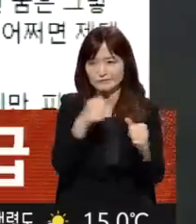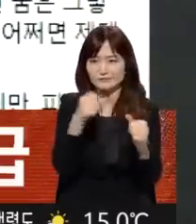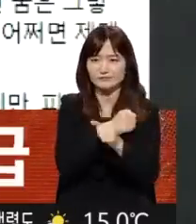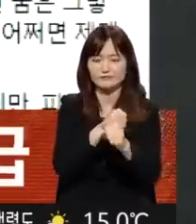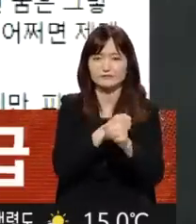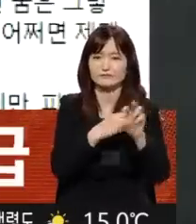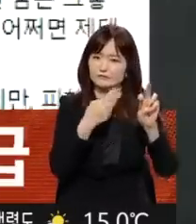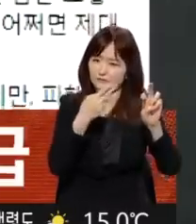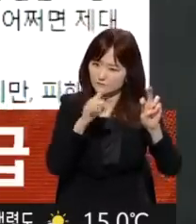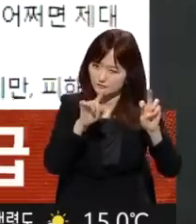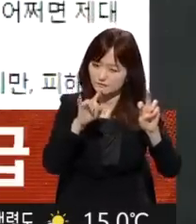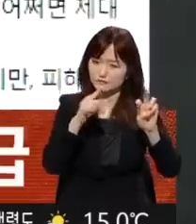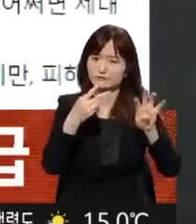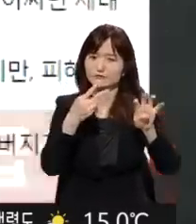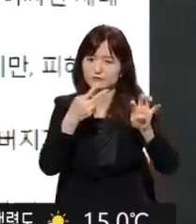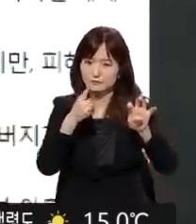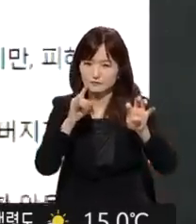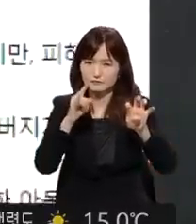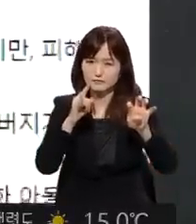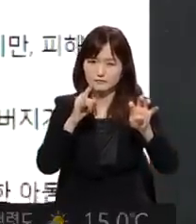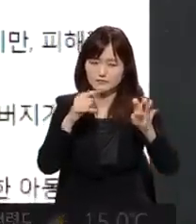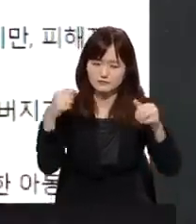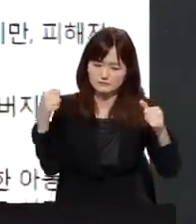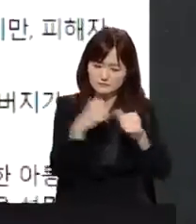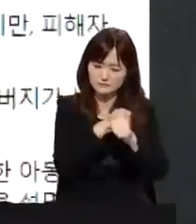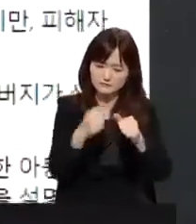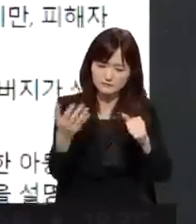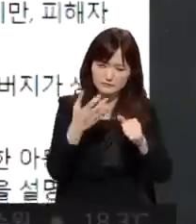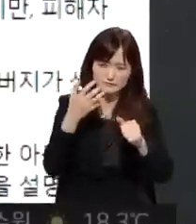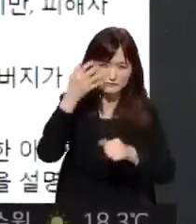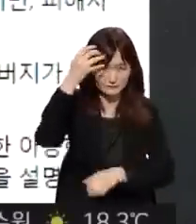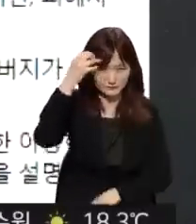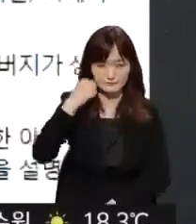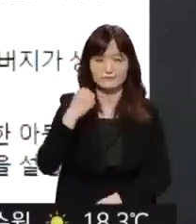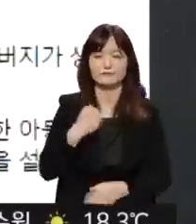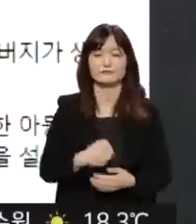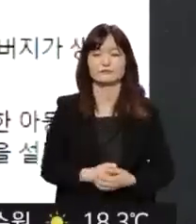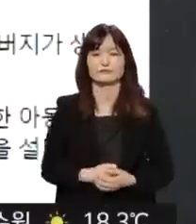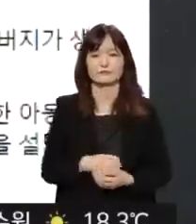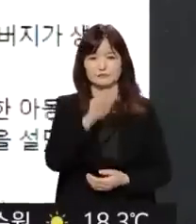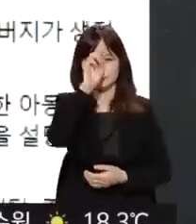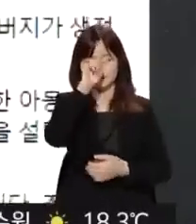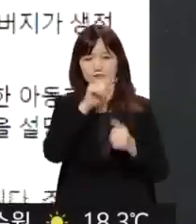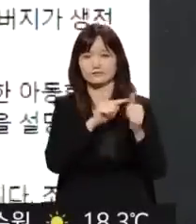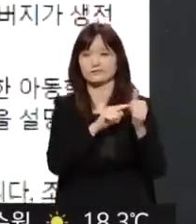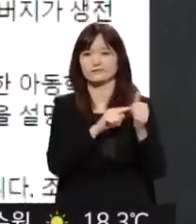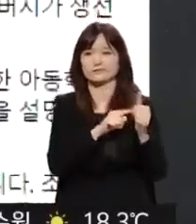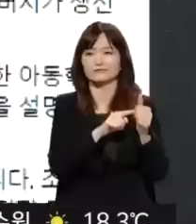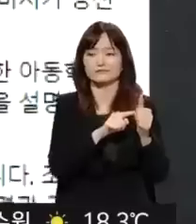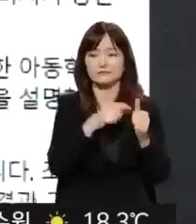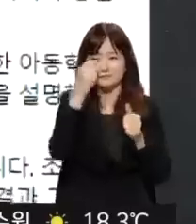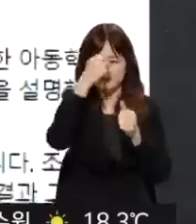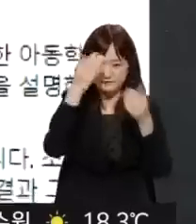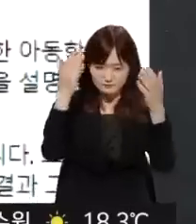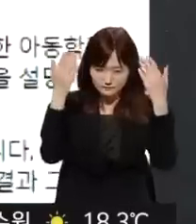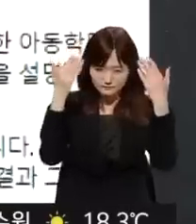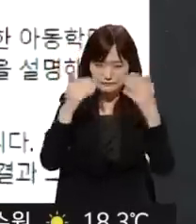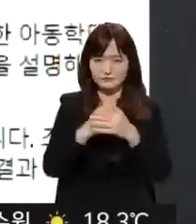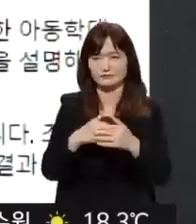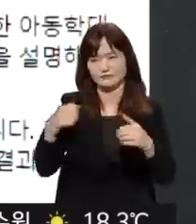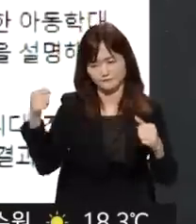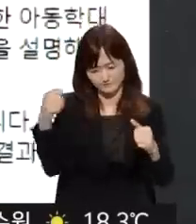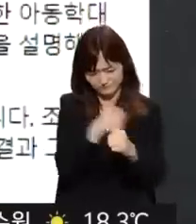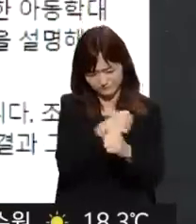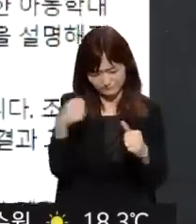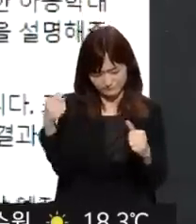뭐 30대에도 40대도 그 아픔을 잊지 못하는 경우도 굉장히 많죠 그 박하늘 씨가 고등학교 때까지도 학교 폭력을